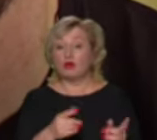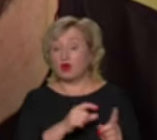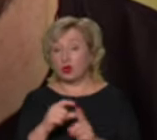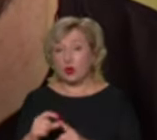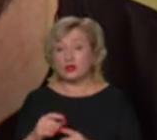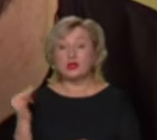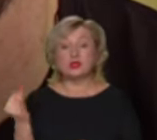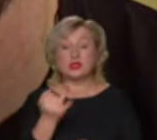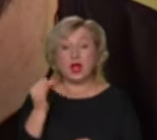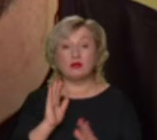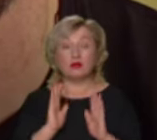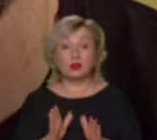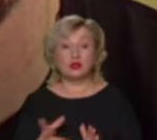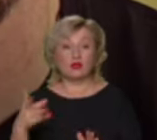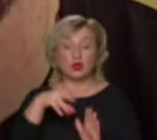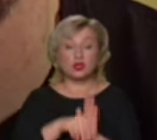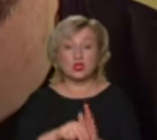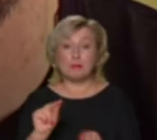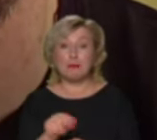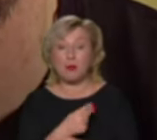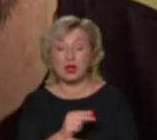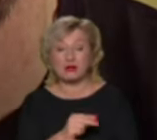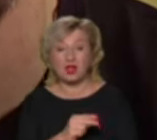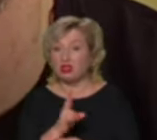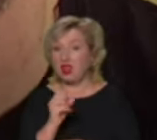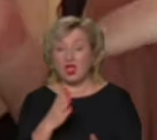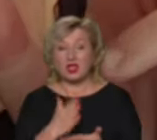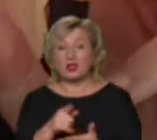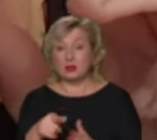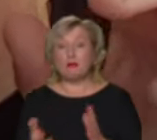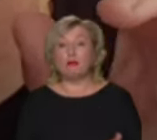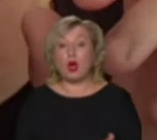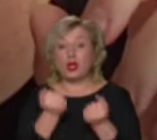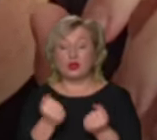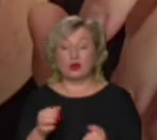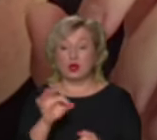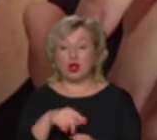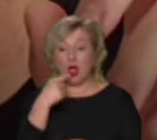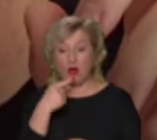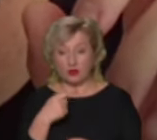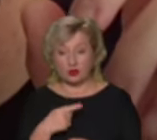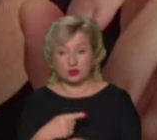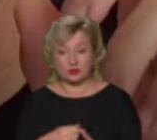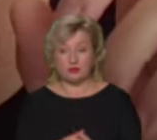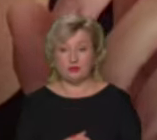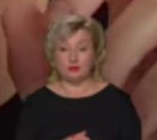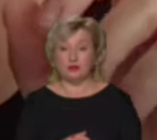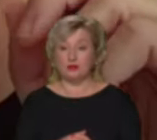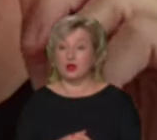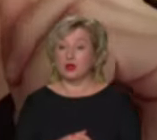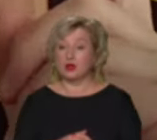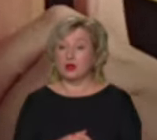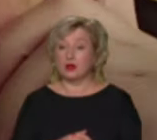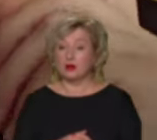його будуть вносити поправки, але він ну не є тим порятунком, про який ви говорите, однозначно. Так він проблеми не